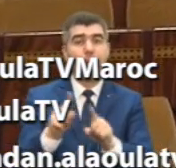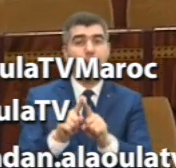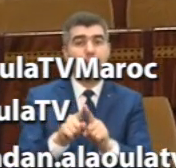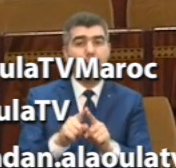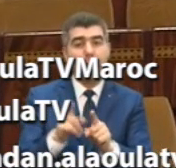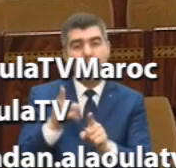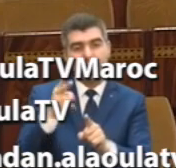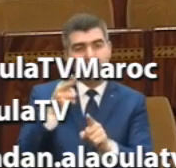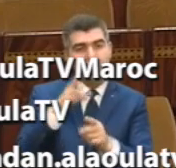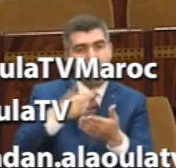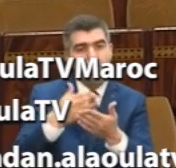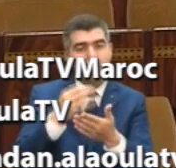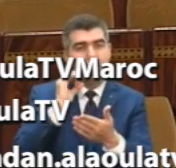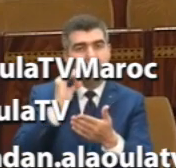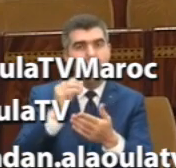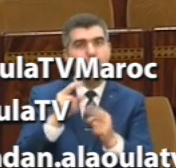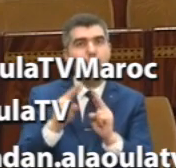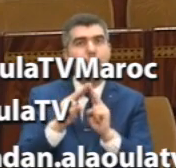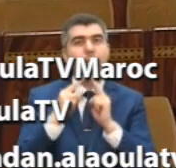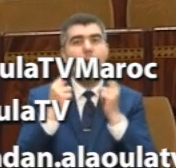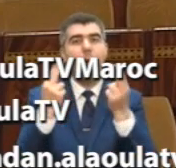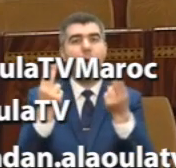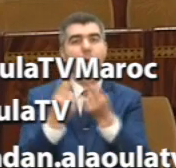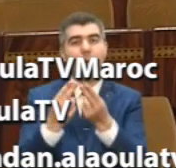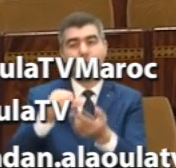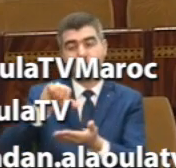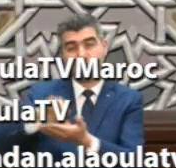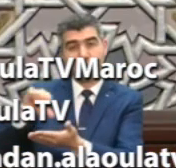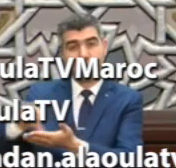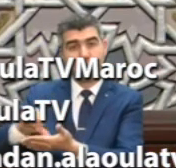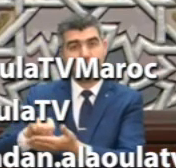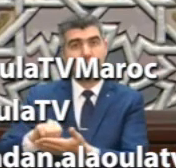على غرار ما هو معمول به في العديد من الدول.